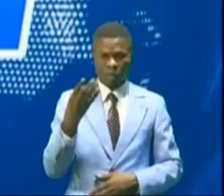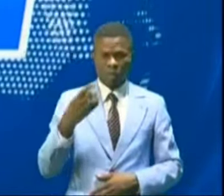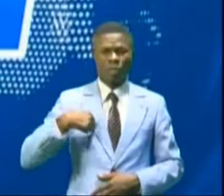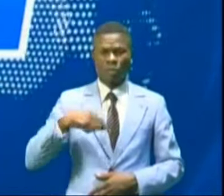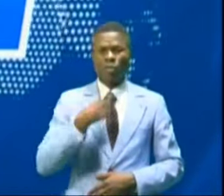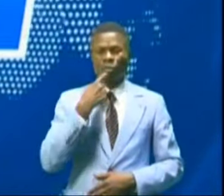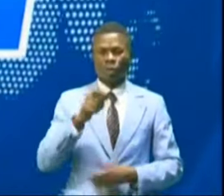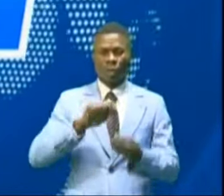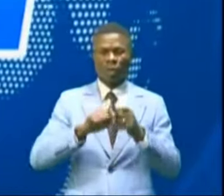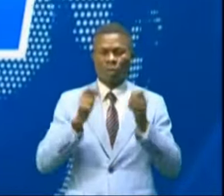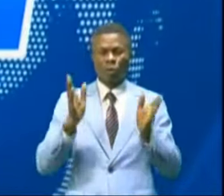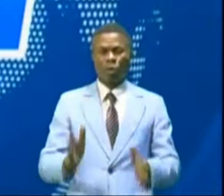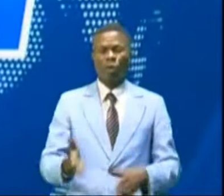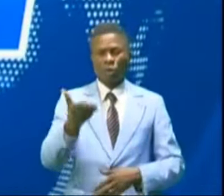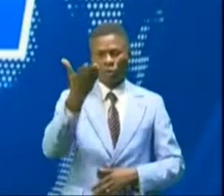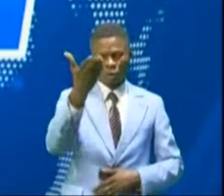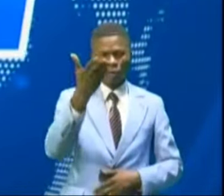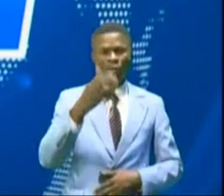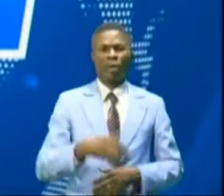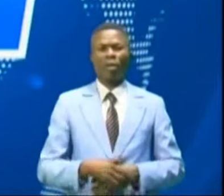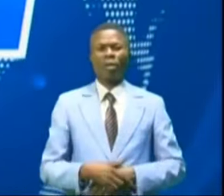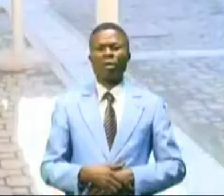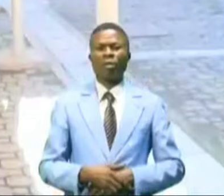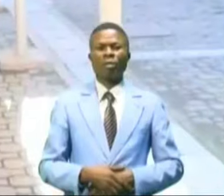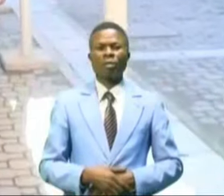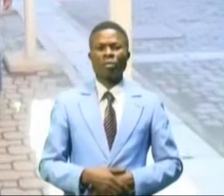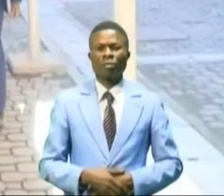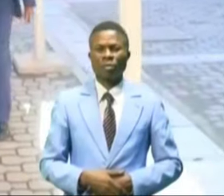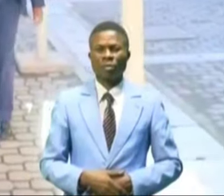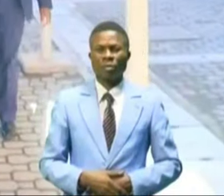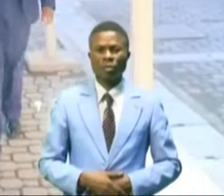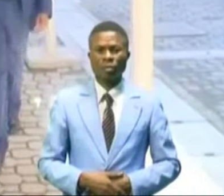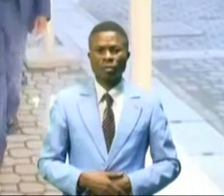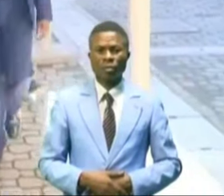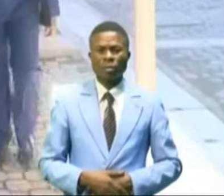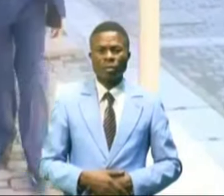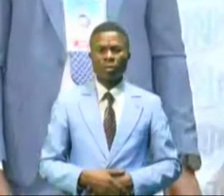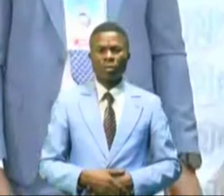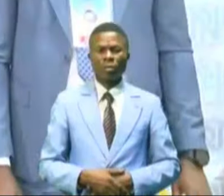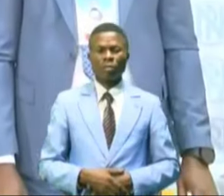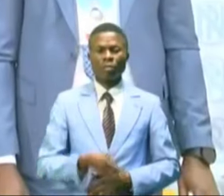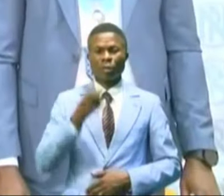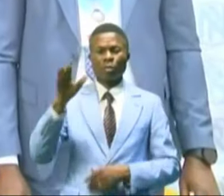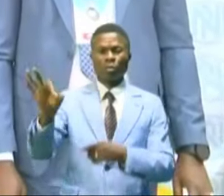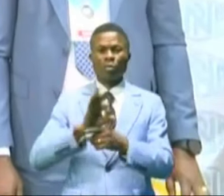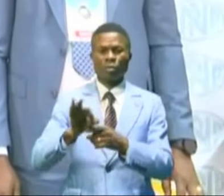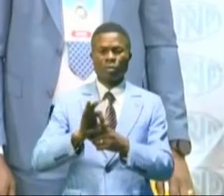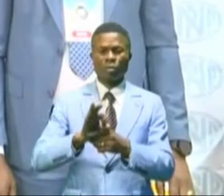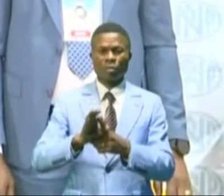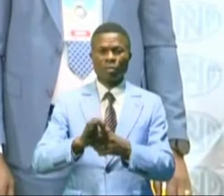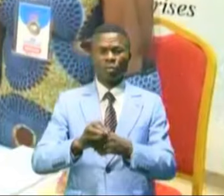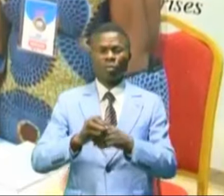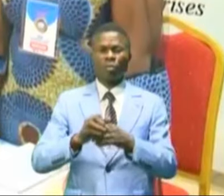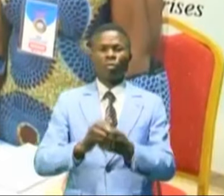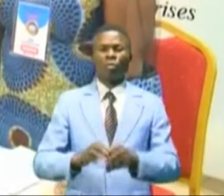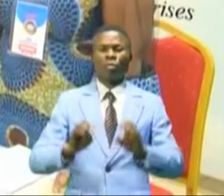dit Marie Kalang dans ce reportage. La première session ordinaire du comité consultatif permanent de